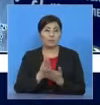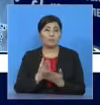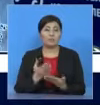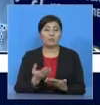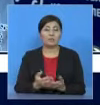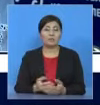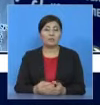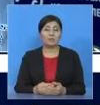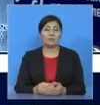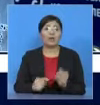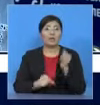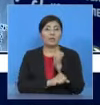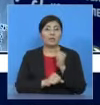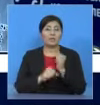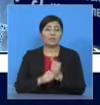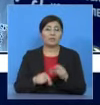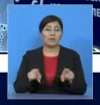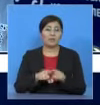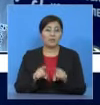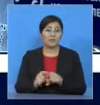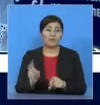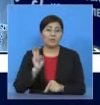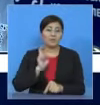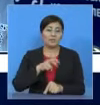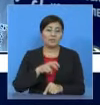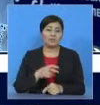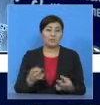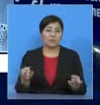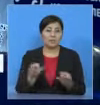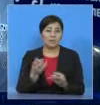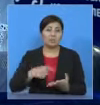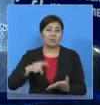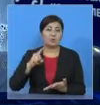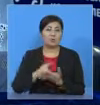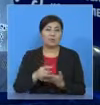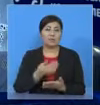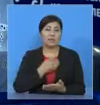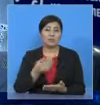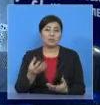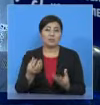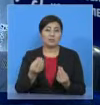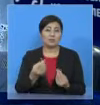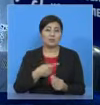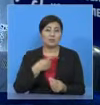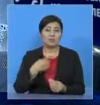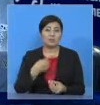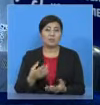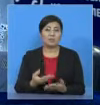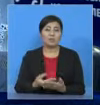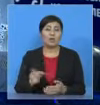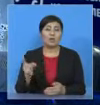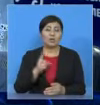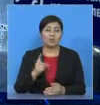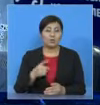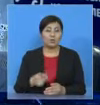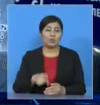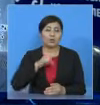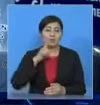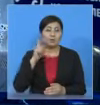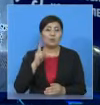как и у сотрудников, так и посетителей. Хотела бы еще раз это расшифровать и сказать, что такое зеленый